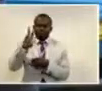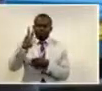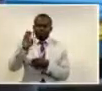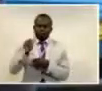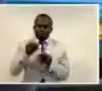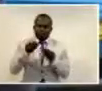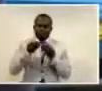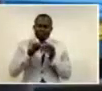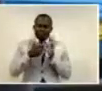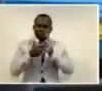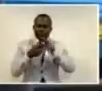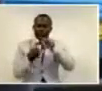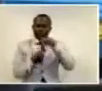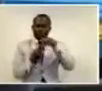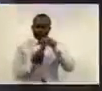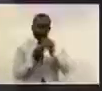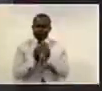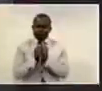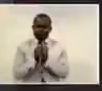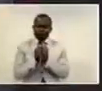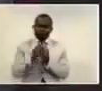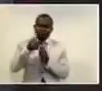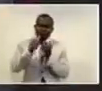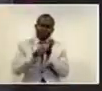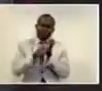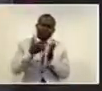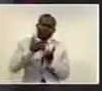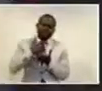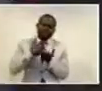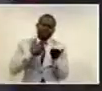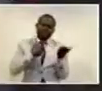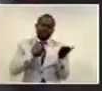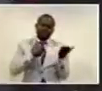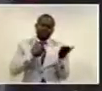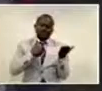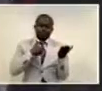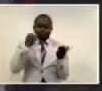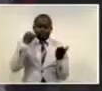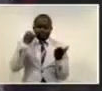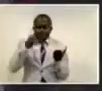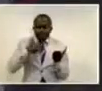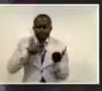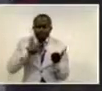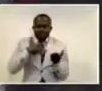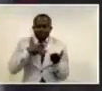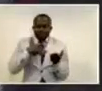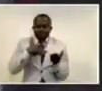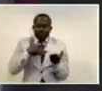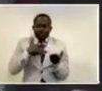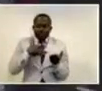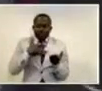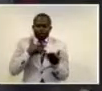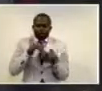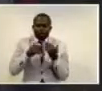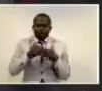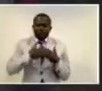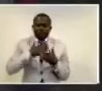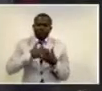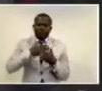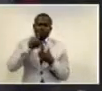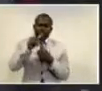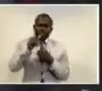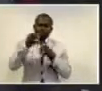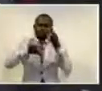duhabwa n'irangamimerere hanyuma icyo kibazo wicaranye niba wumvise utaranezejwe n'ibyo